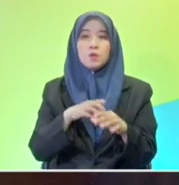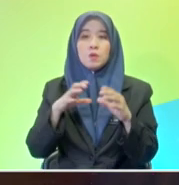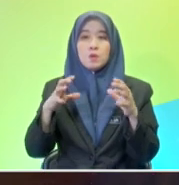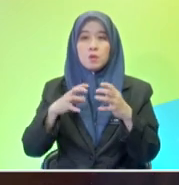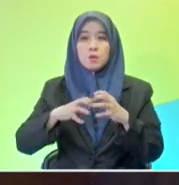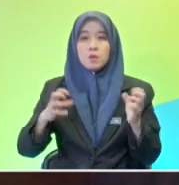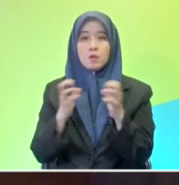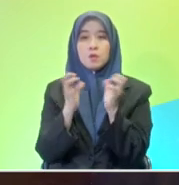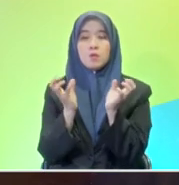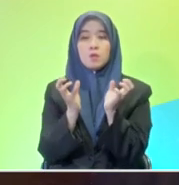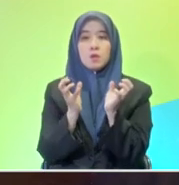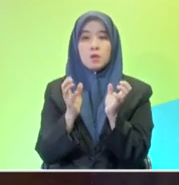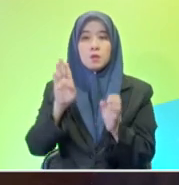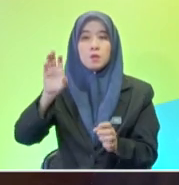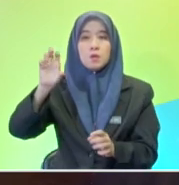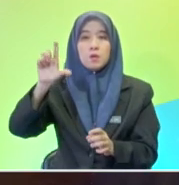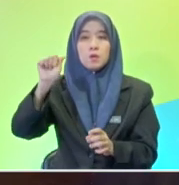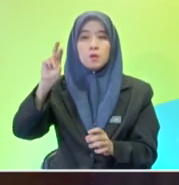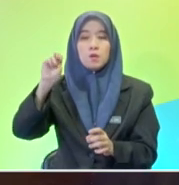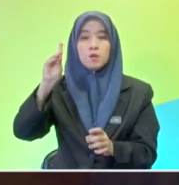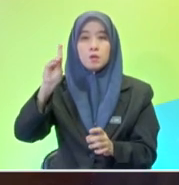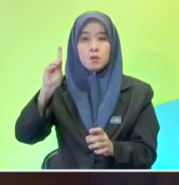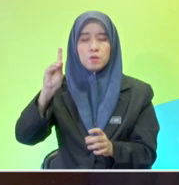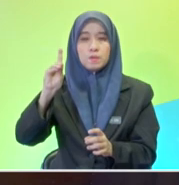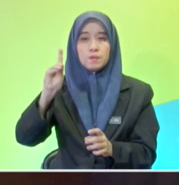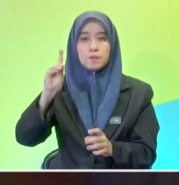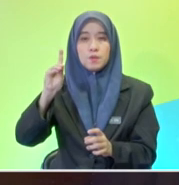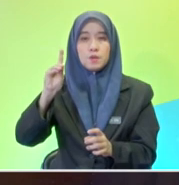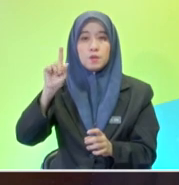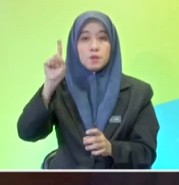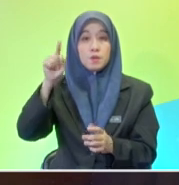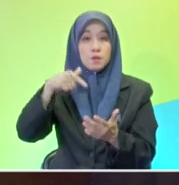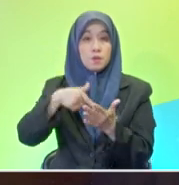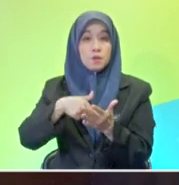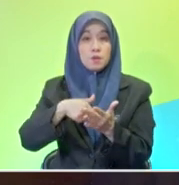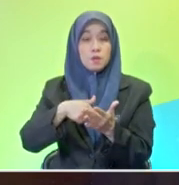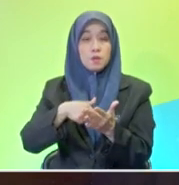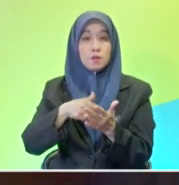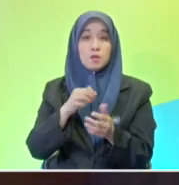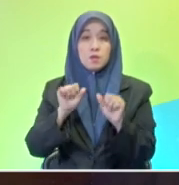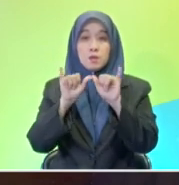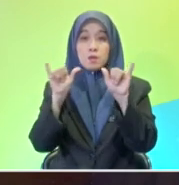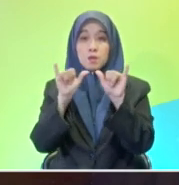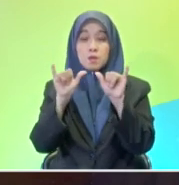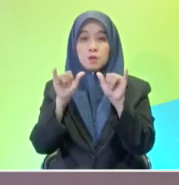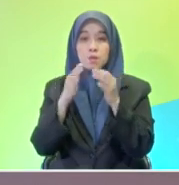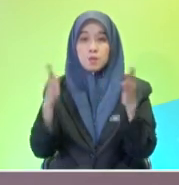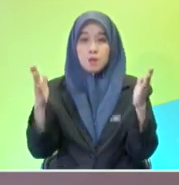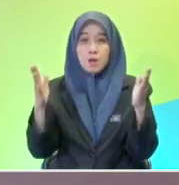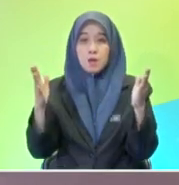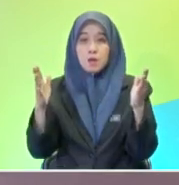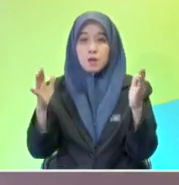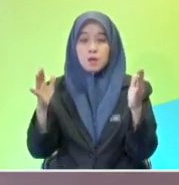unggu Oke betul Baguslah eh satu lagi satu lagi satu lagi ciri saiz ni besar